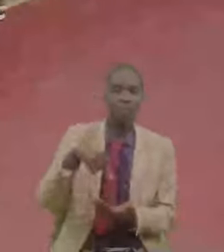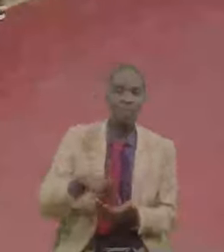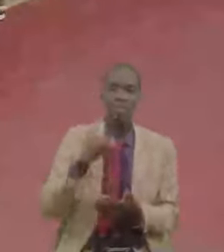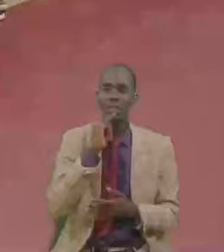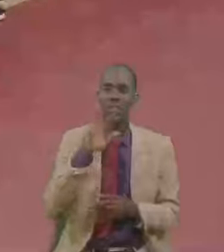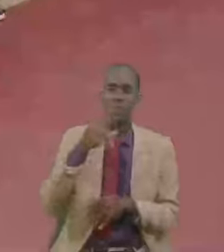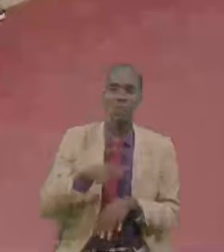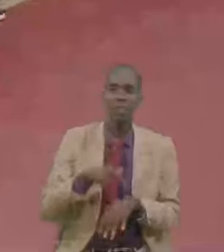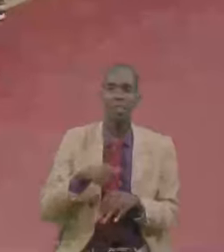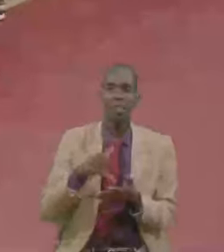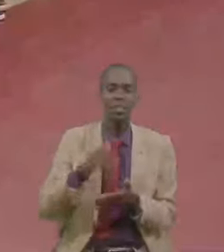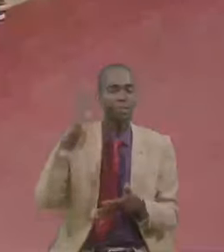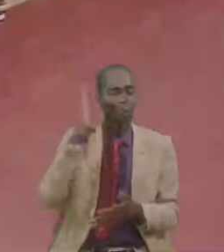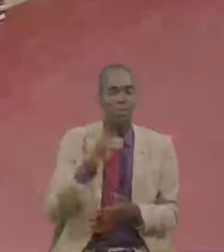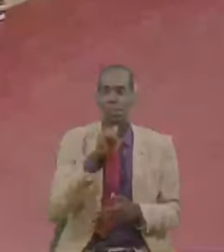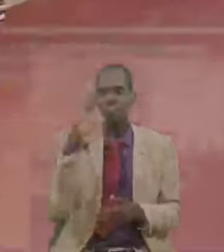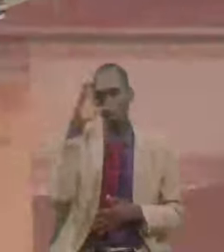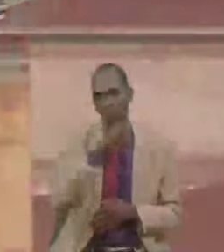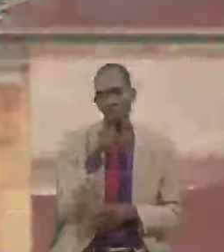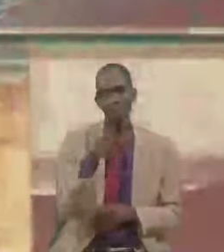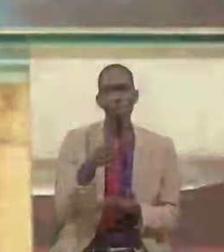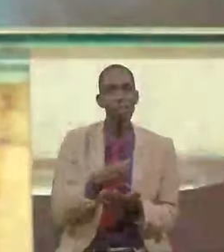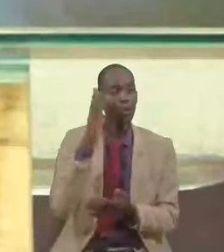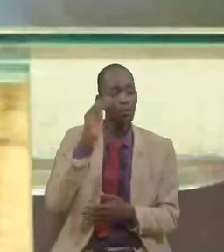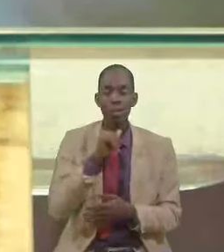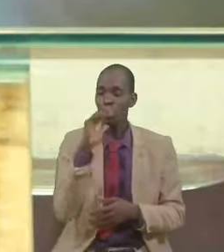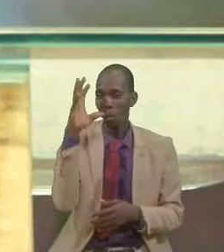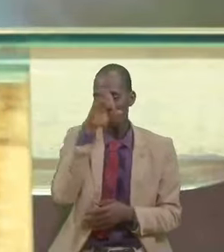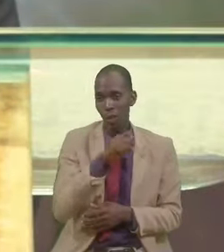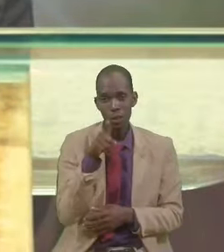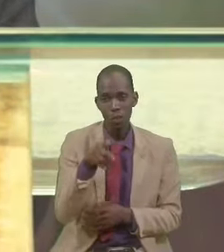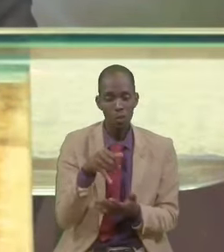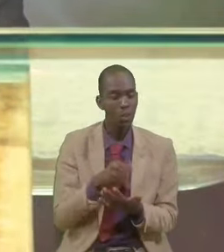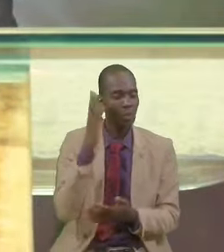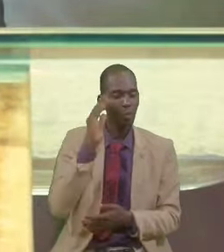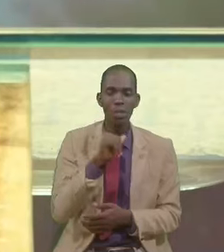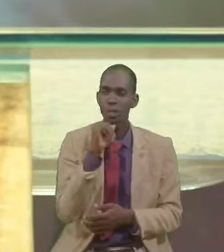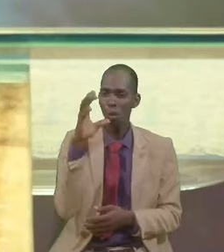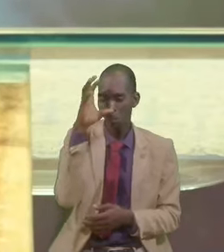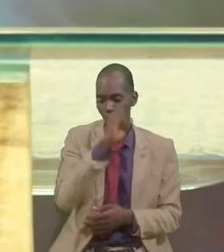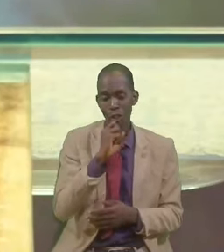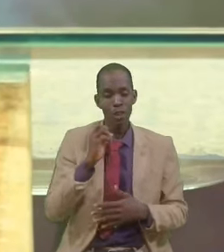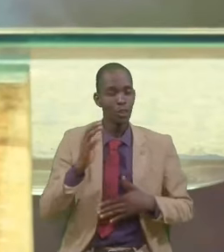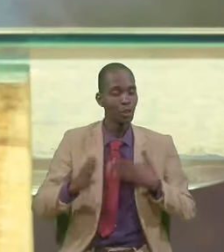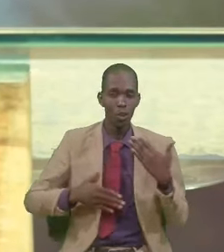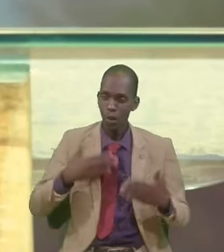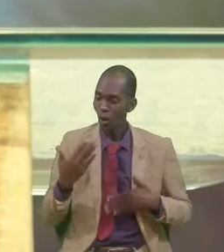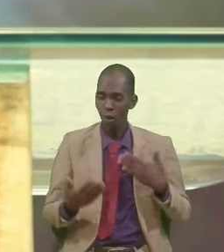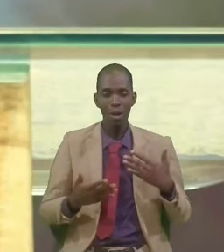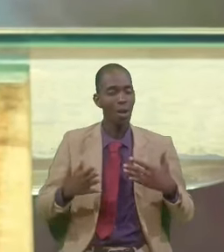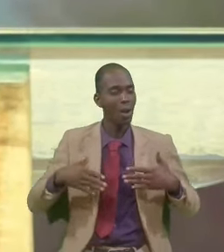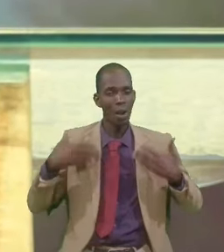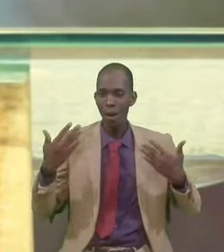moment. L'heure. Cela ne va pas vous dépasser. Cela ne peut pas vous dépasser. Cela ne va pas vous dépasser. La joie,